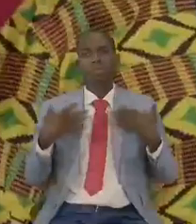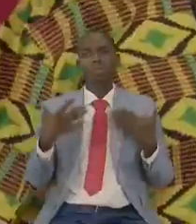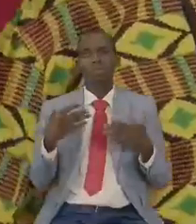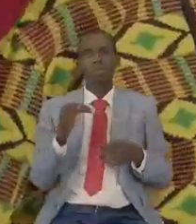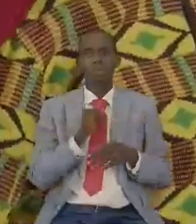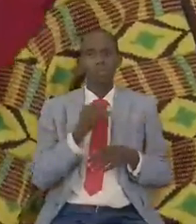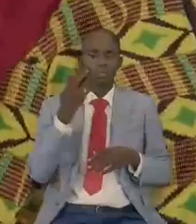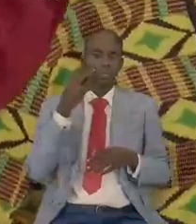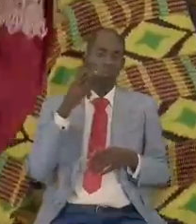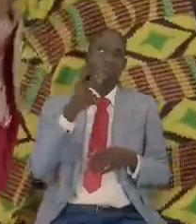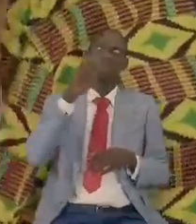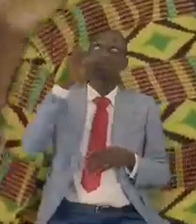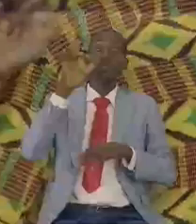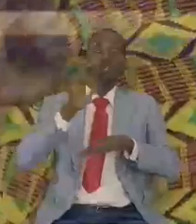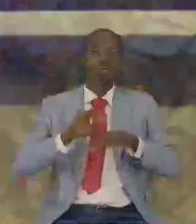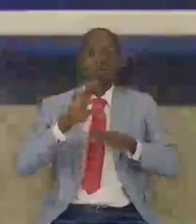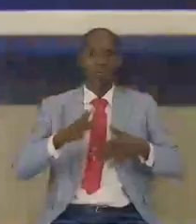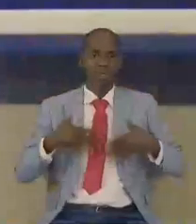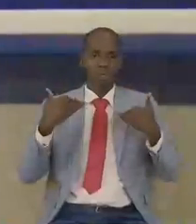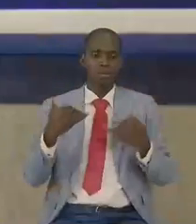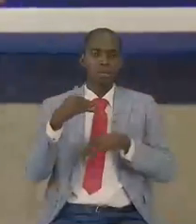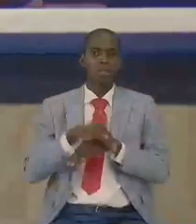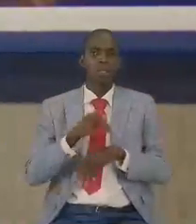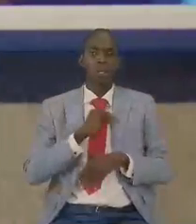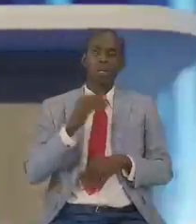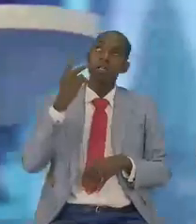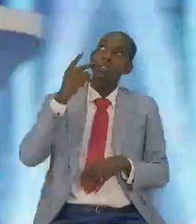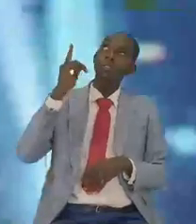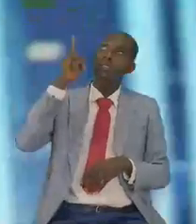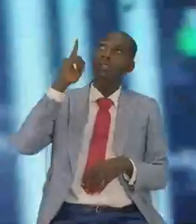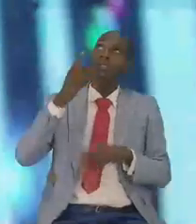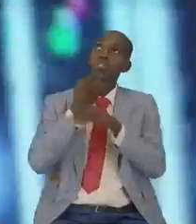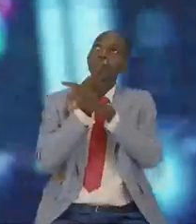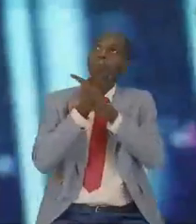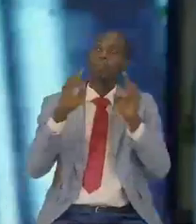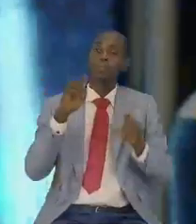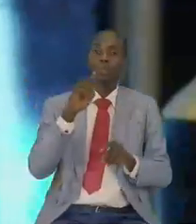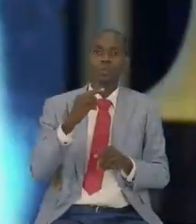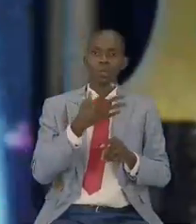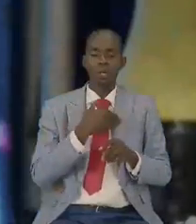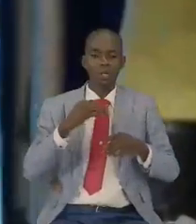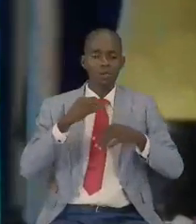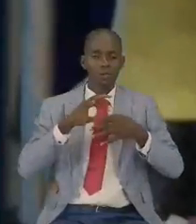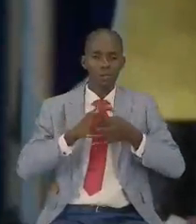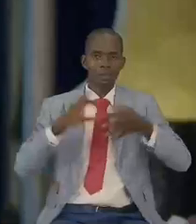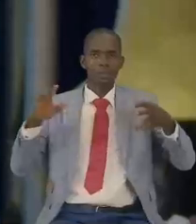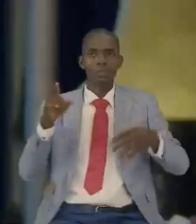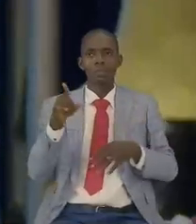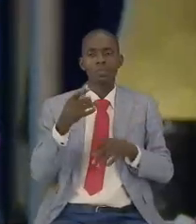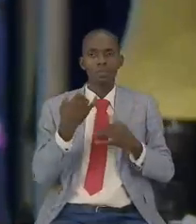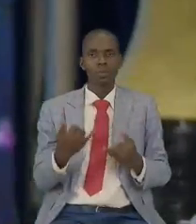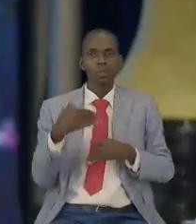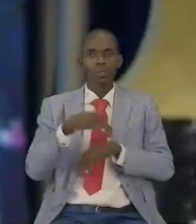Je le vois touchant votre vie ce soir. Je le vois vous délivrant et vous libérant ce soir